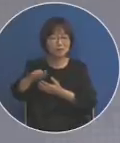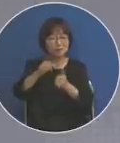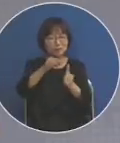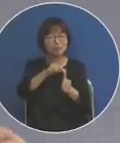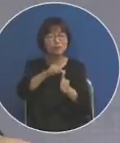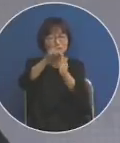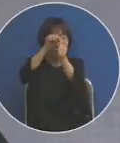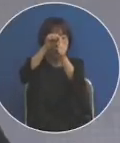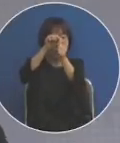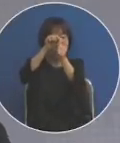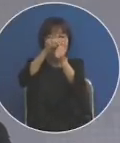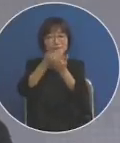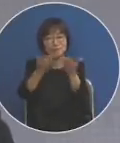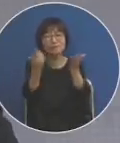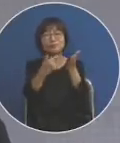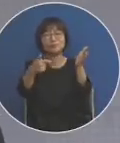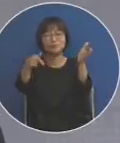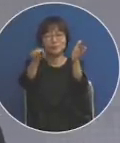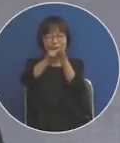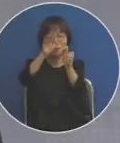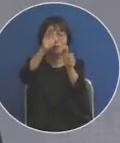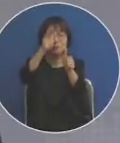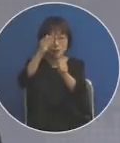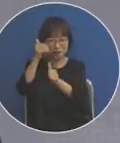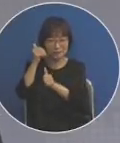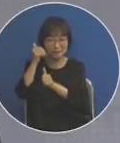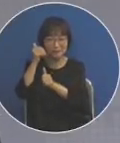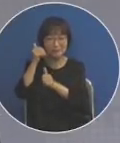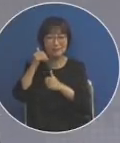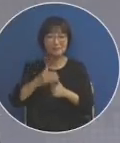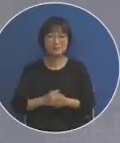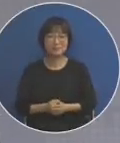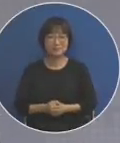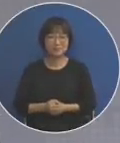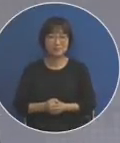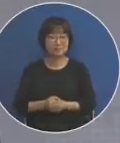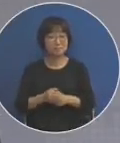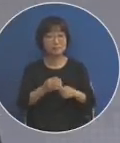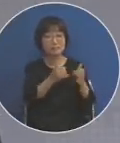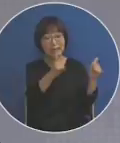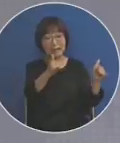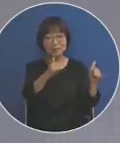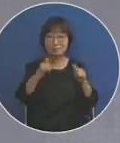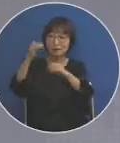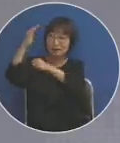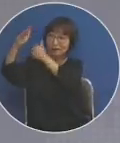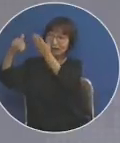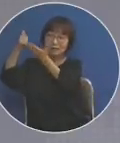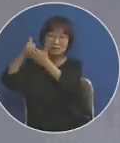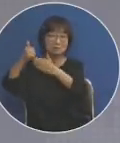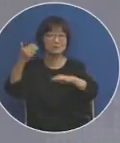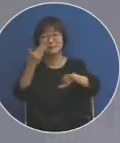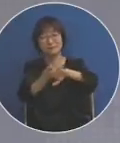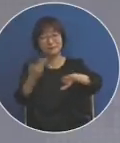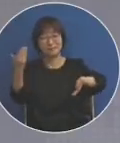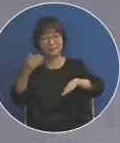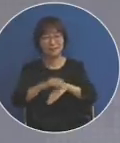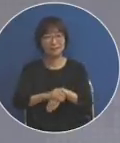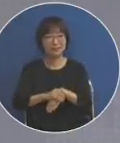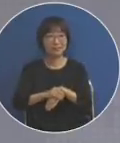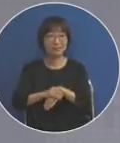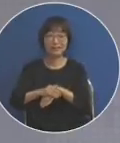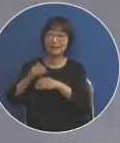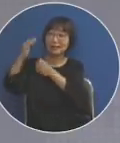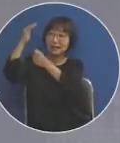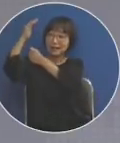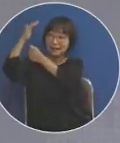겁니다. But God called you so that you did not die from that or that you're not discouraged from that. 이게 다릅니다. That's the difference. 그래서 여호와께서 세운 파수꾼의